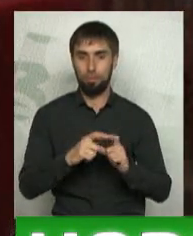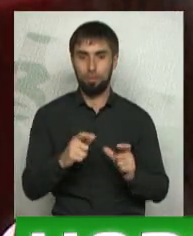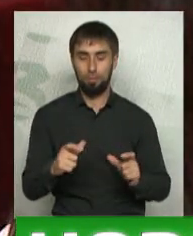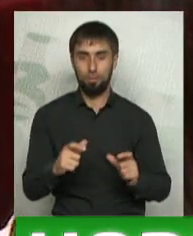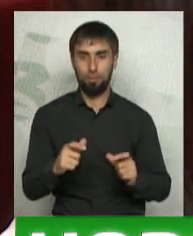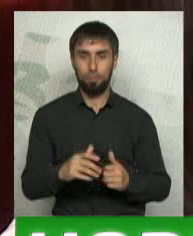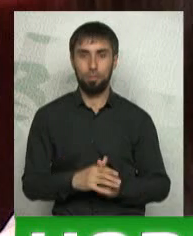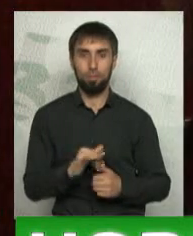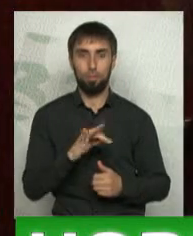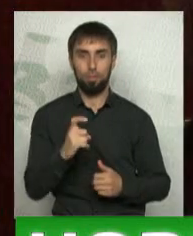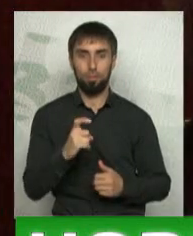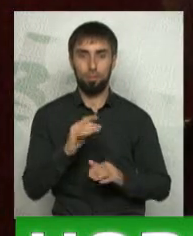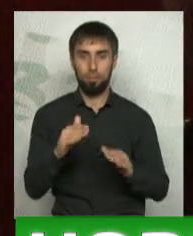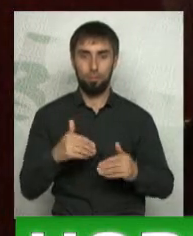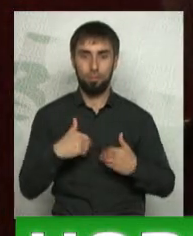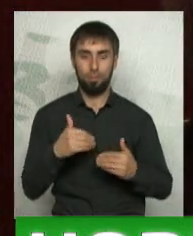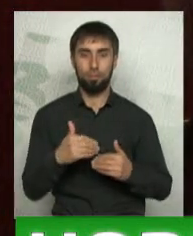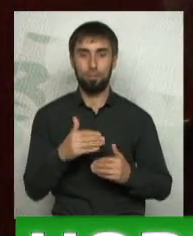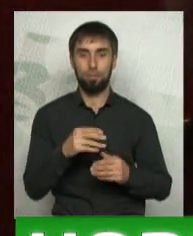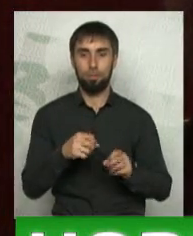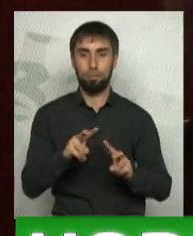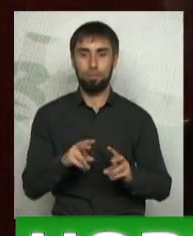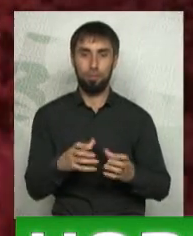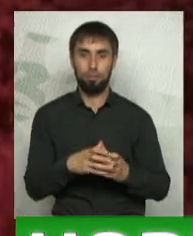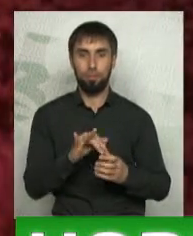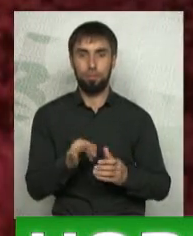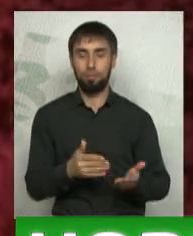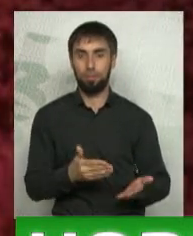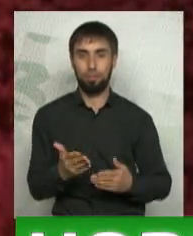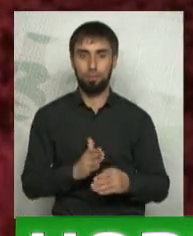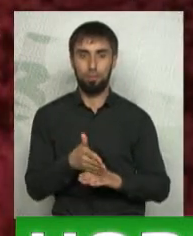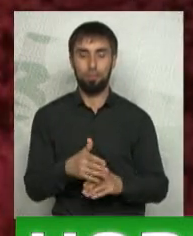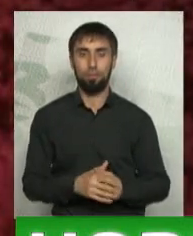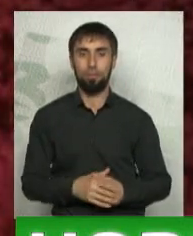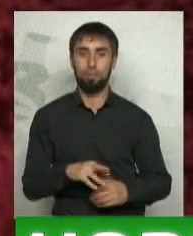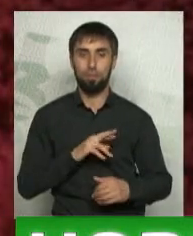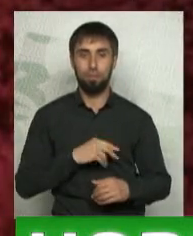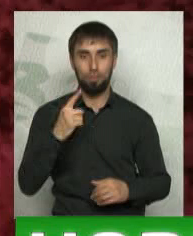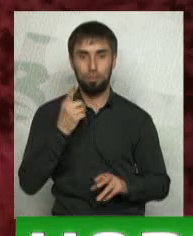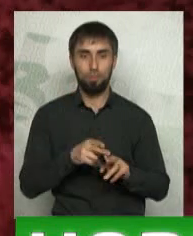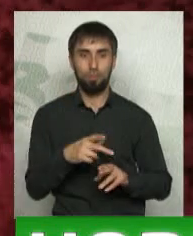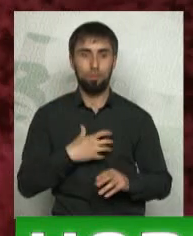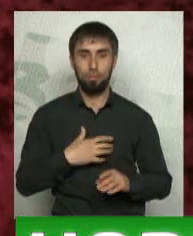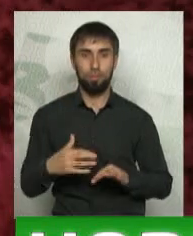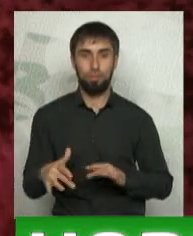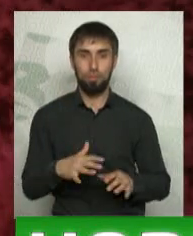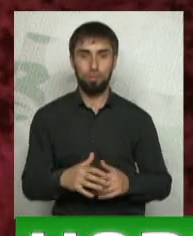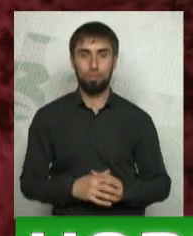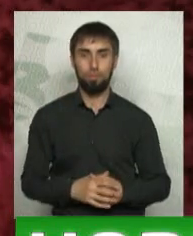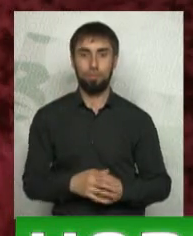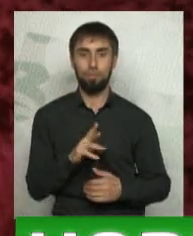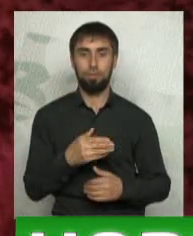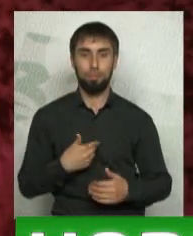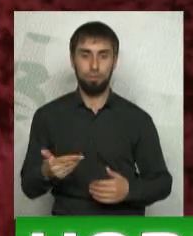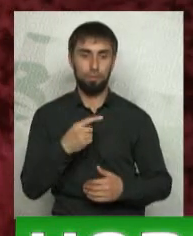заведений региона. Успеха ребятам желают педсостав и приглашенные гости. Я думаю, это действительно важное мероприятие для